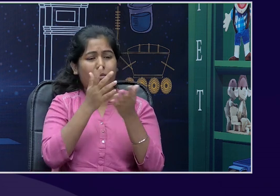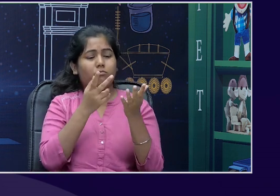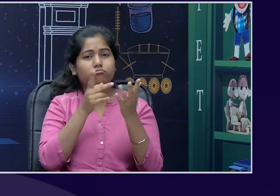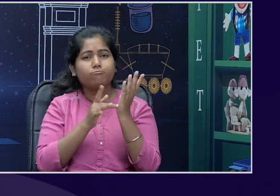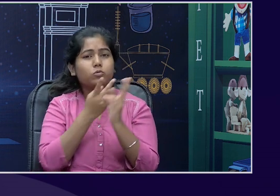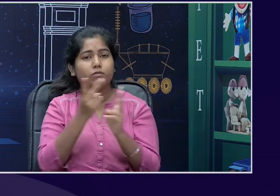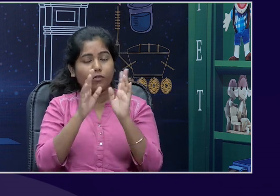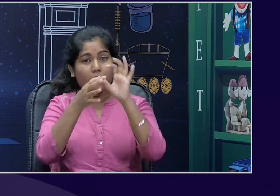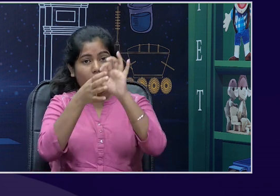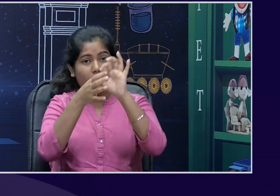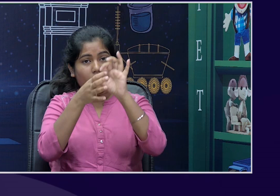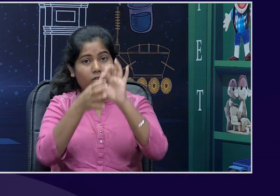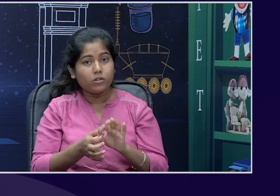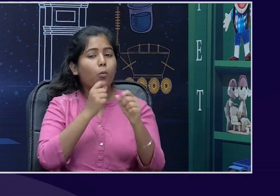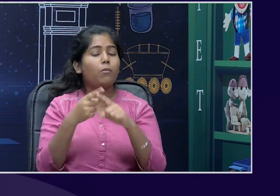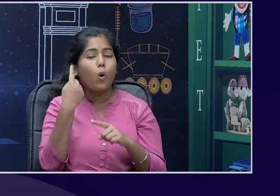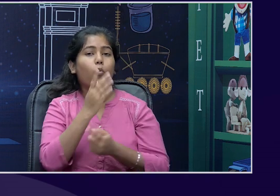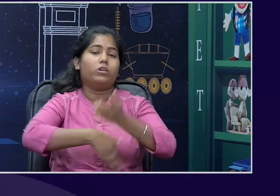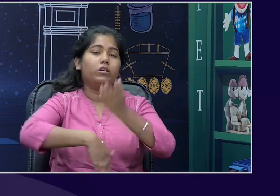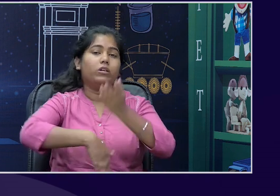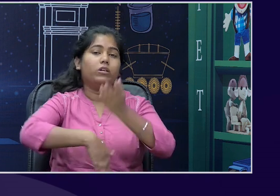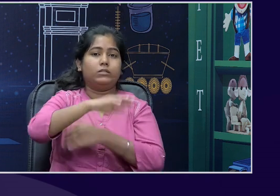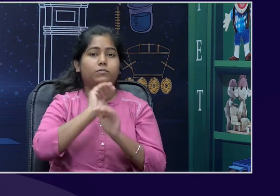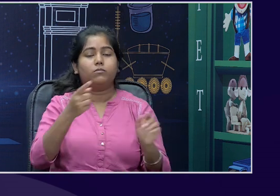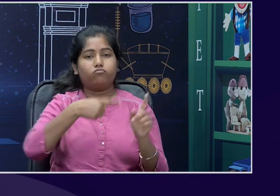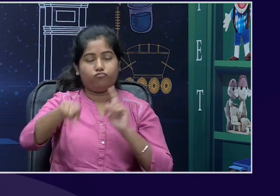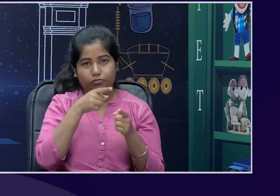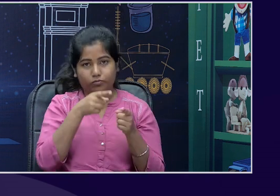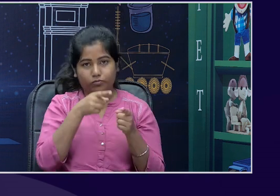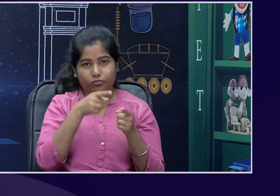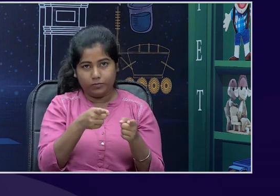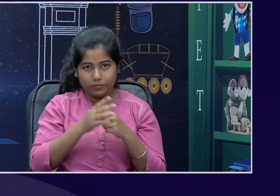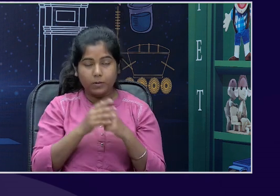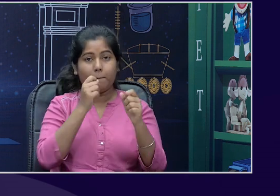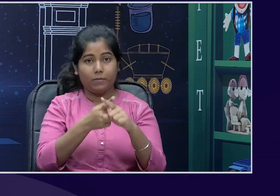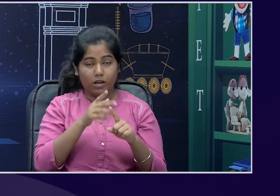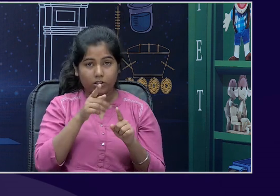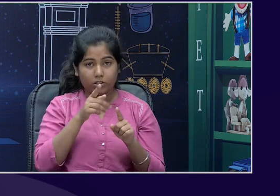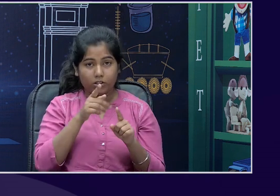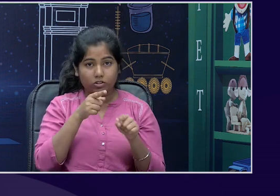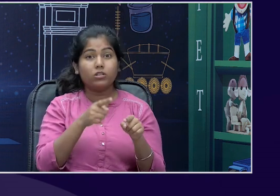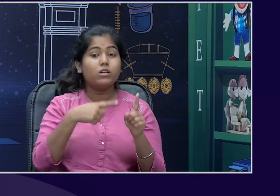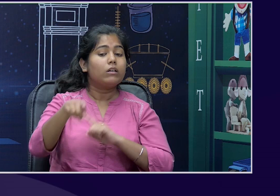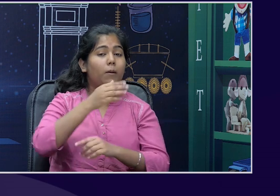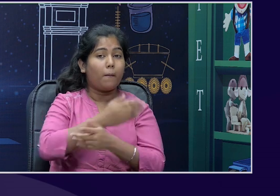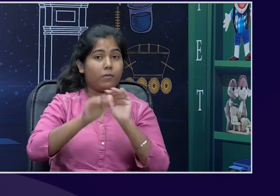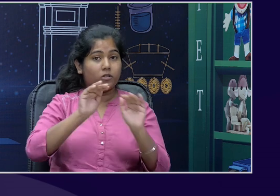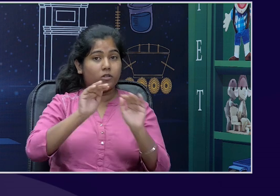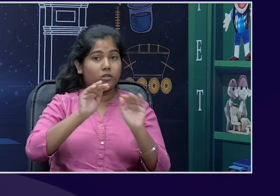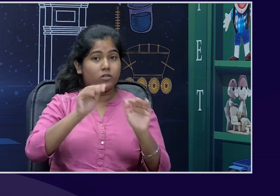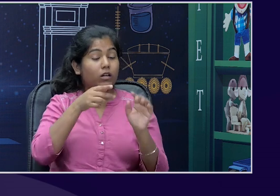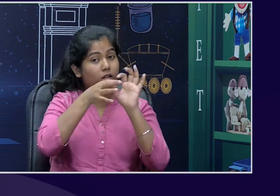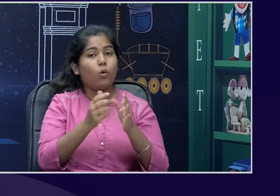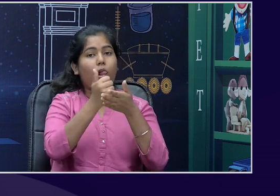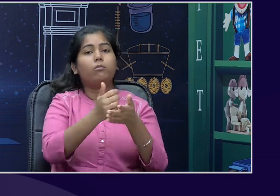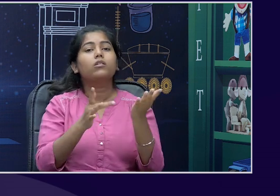विद डिसेबिलिटी है, या हम जिनको दिव्यांगजन कहते हैं, उन सब बच्चों के लिए जो है हम असिस्टिव टेक्नोलॉजी यूज करते